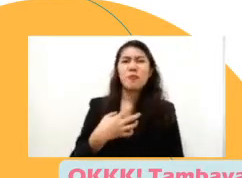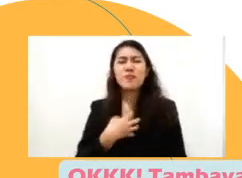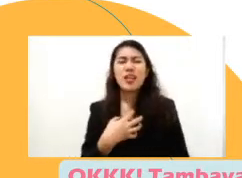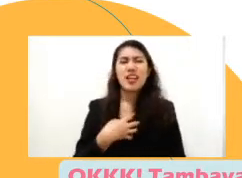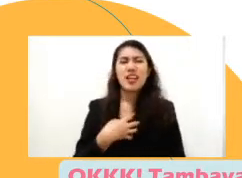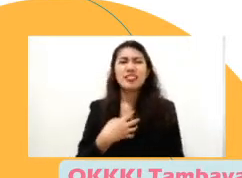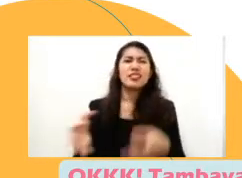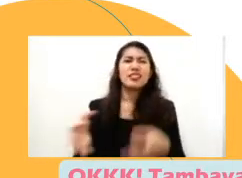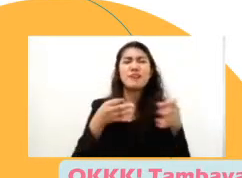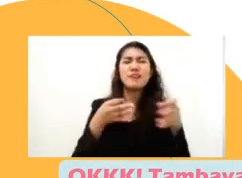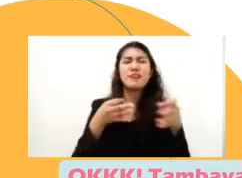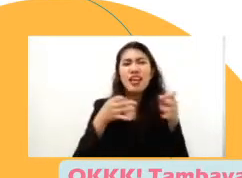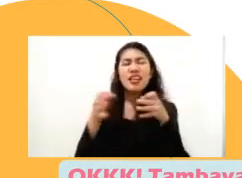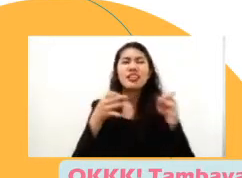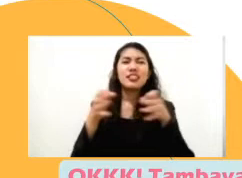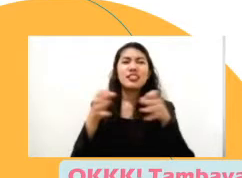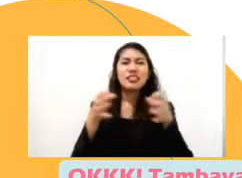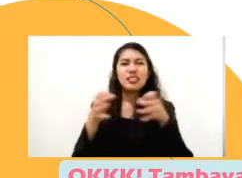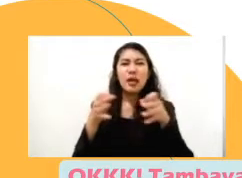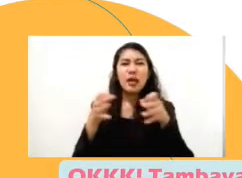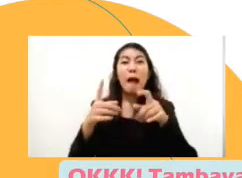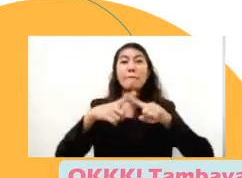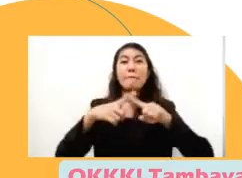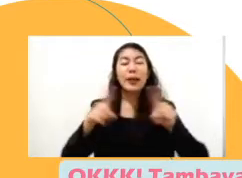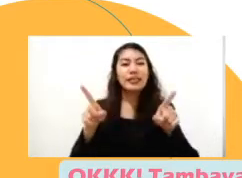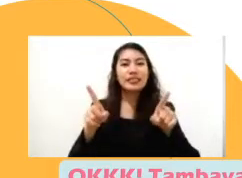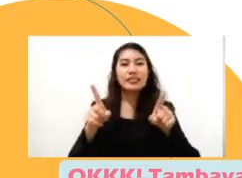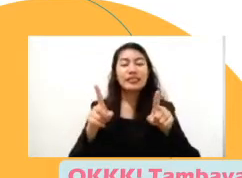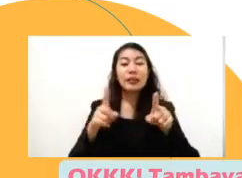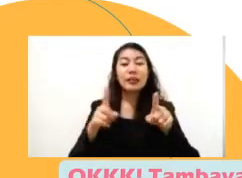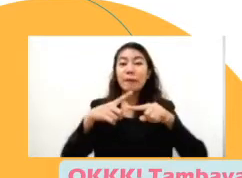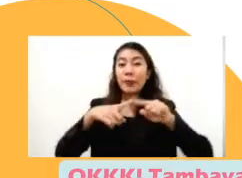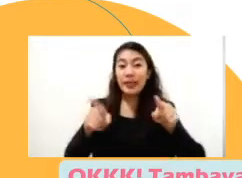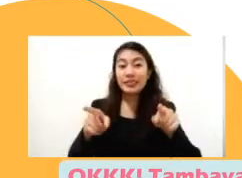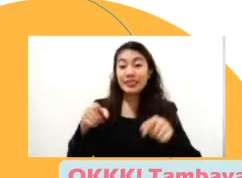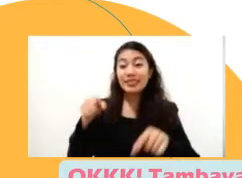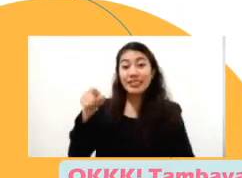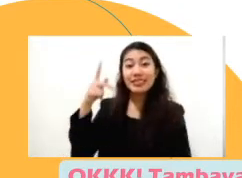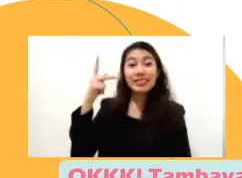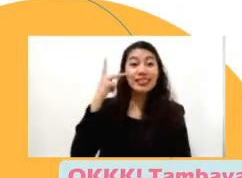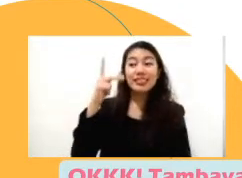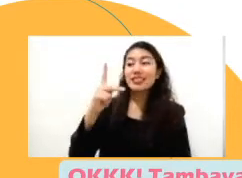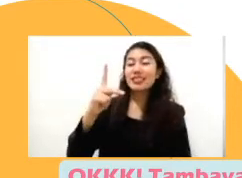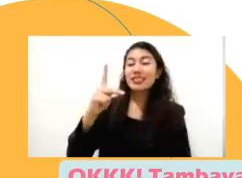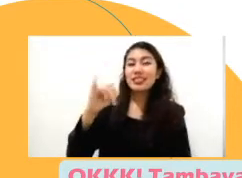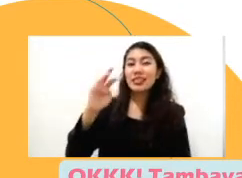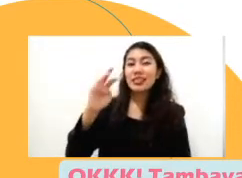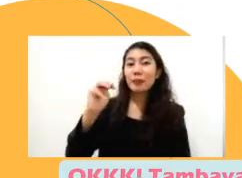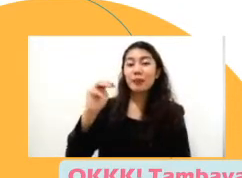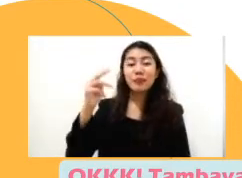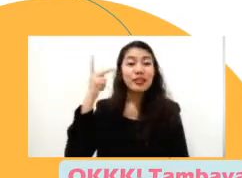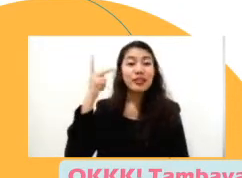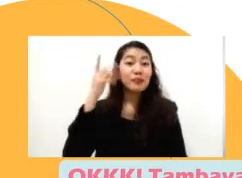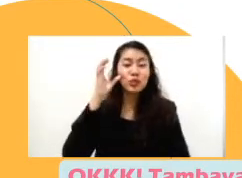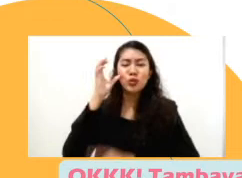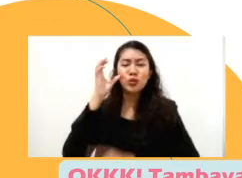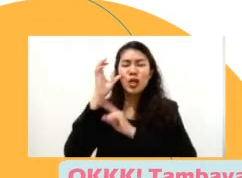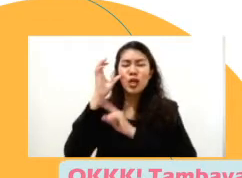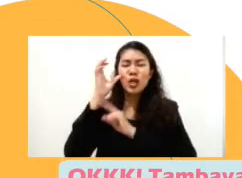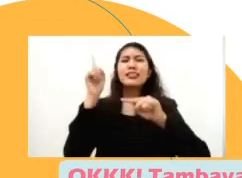niya. Nagpapaliwanag, pero hindi niya ma-articulate ng maayos yung sinasabi niya dahil sa bugso ng damdamin niya.